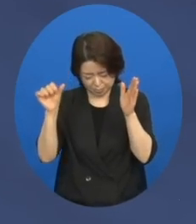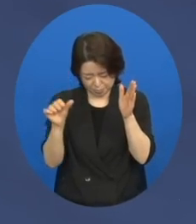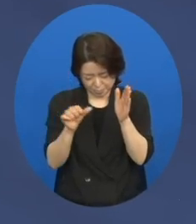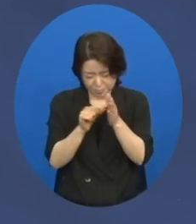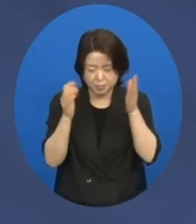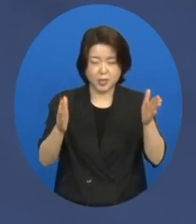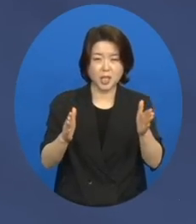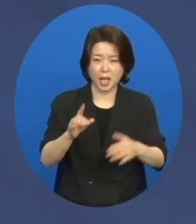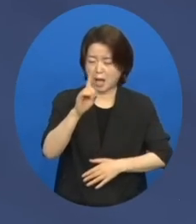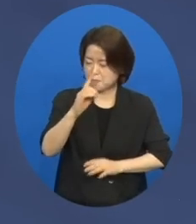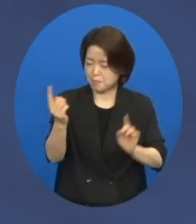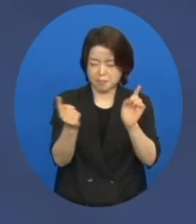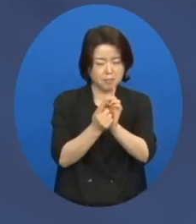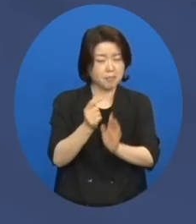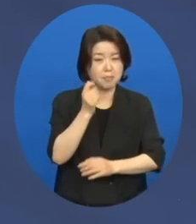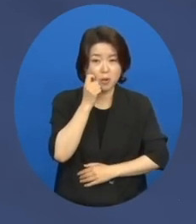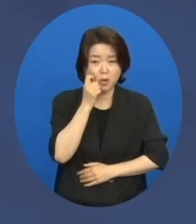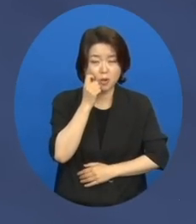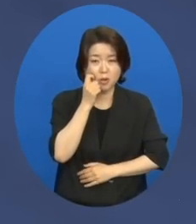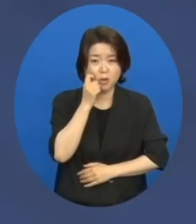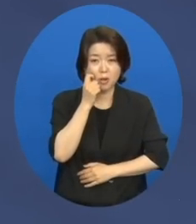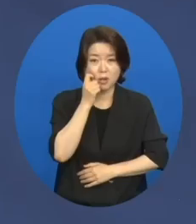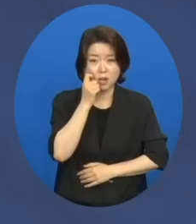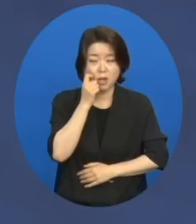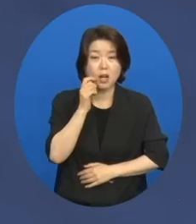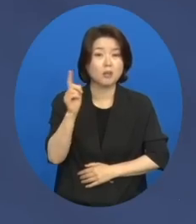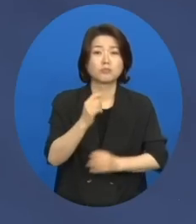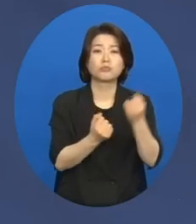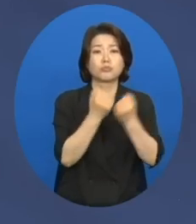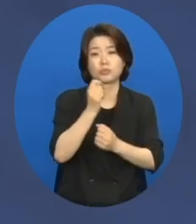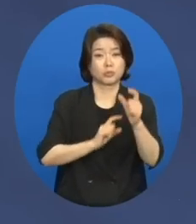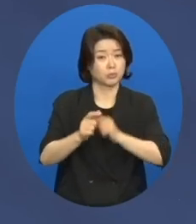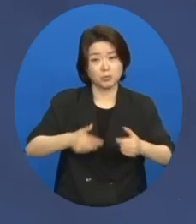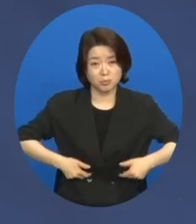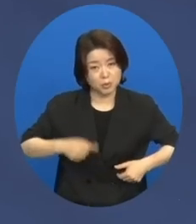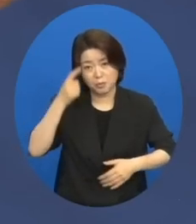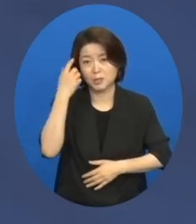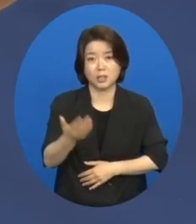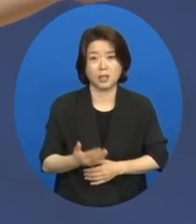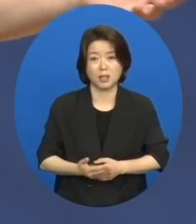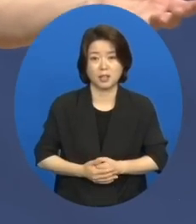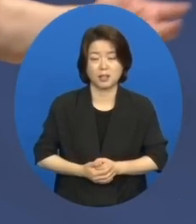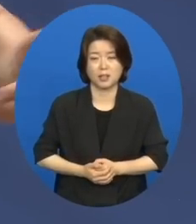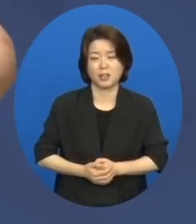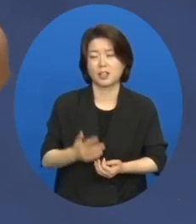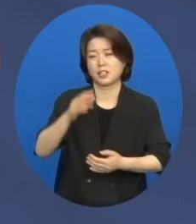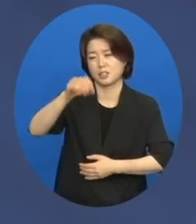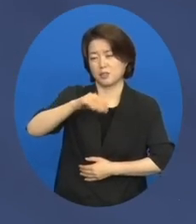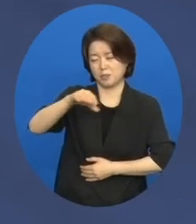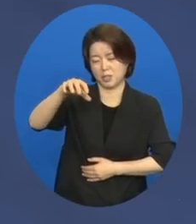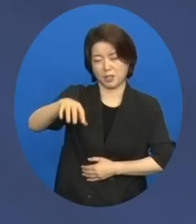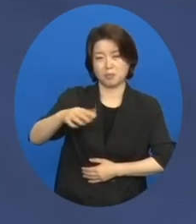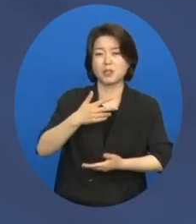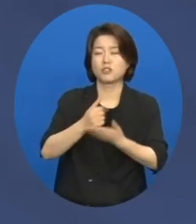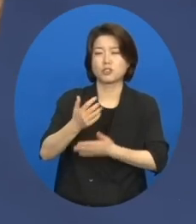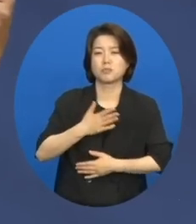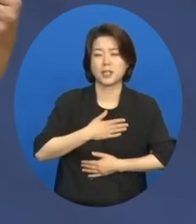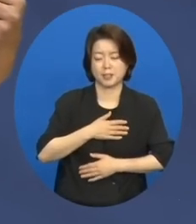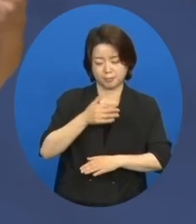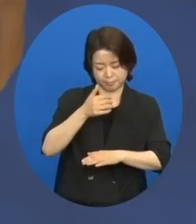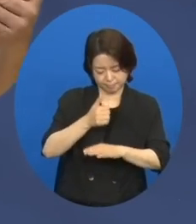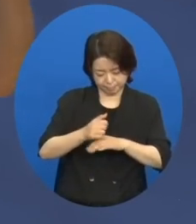한 번도 맞닥뜨리지 않았던 무슨 설명이도 필요하겠어요. 이 십자가 앞에 주님 내가 이제야 비로소